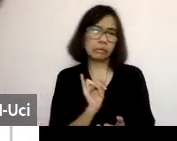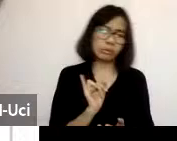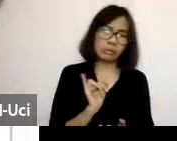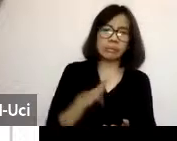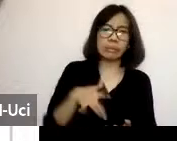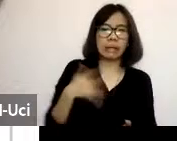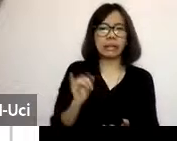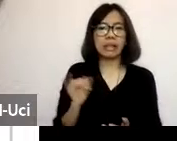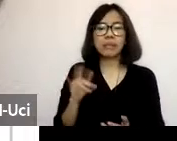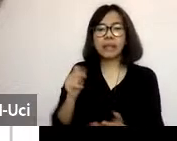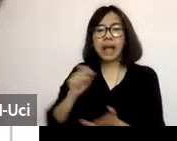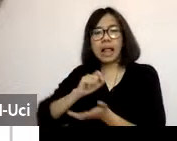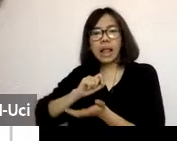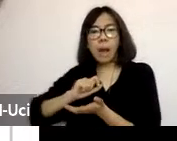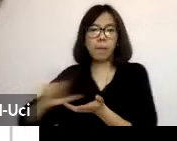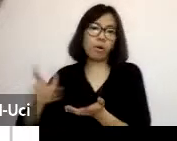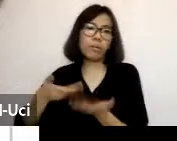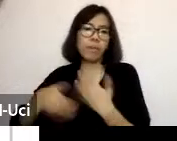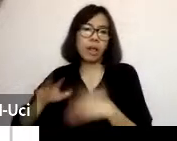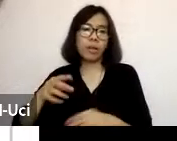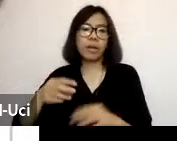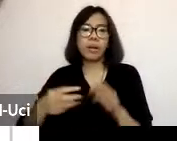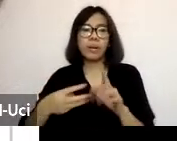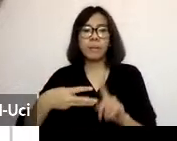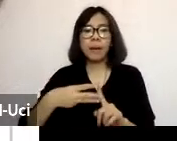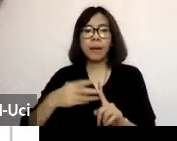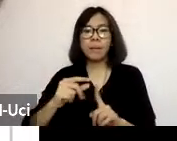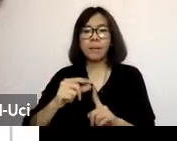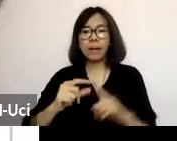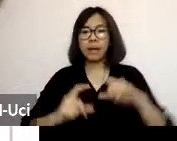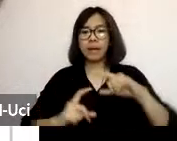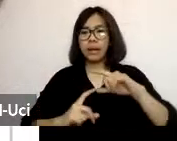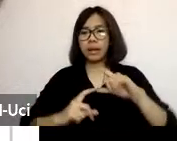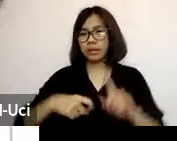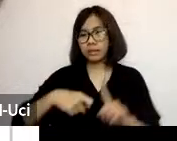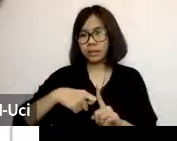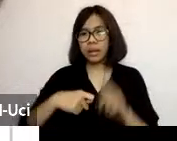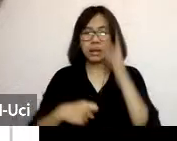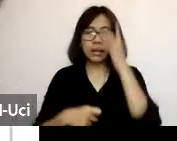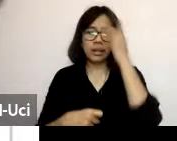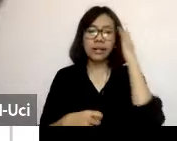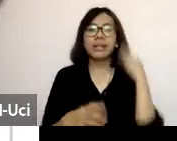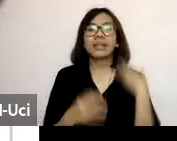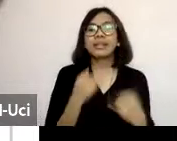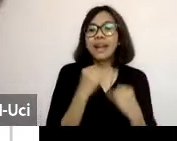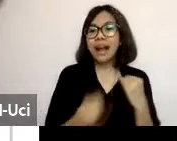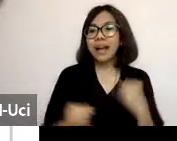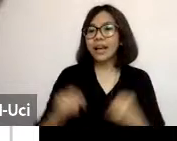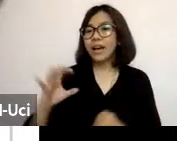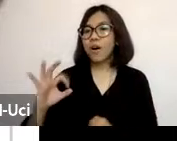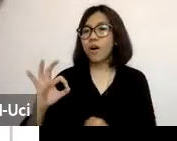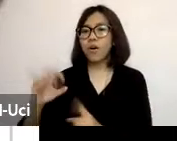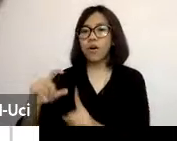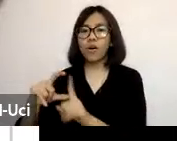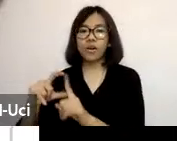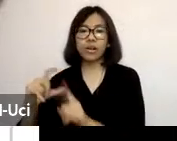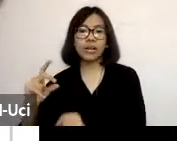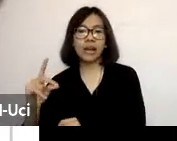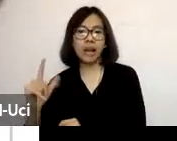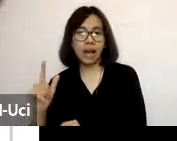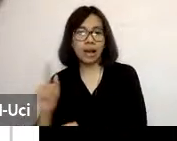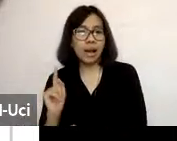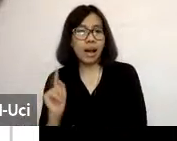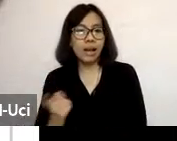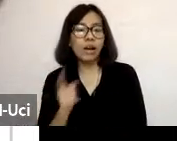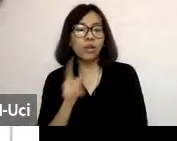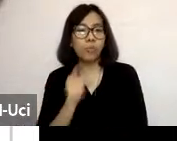pemerintah seperti bebaskan terakhir ya untuk kita menyadari bahwa audiary ini setelah satu peluang untuk mendorong